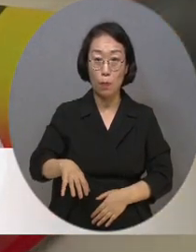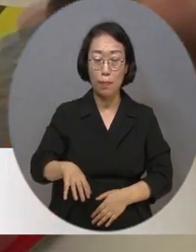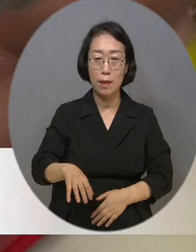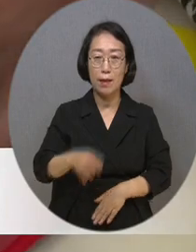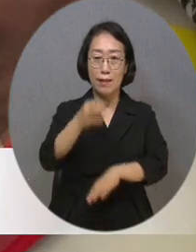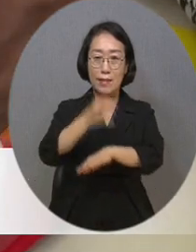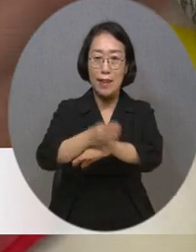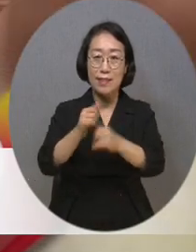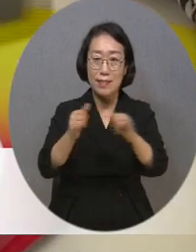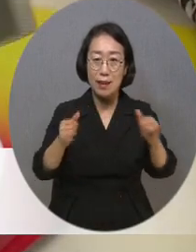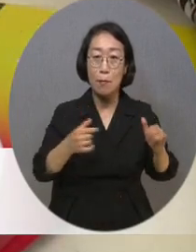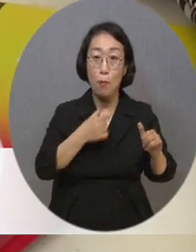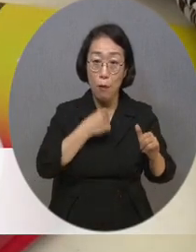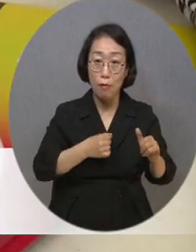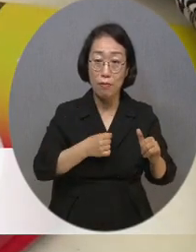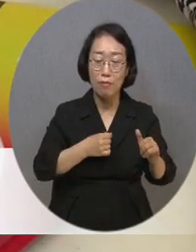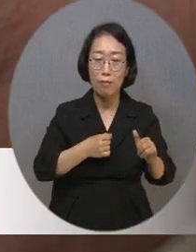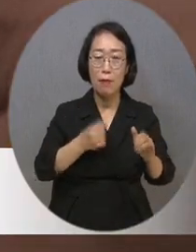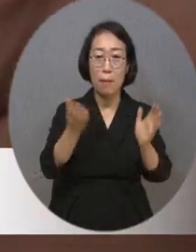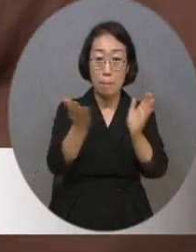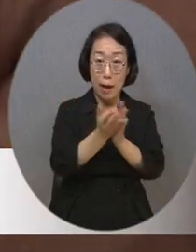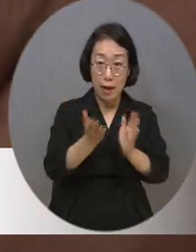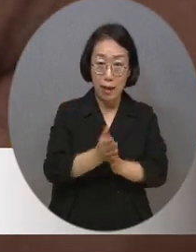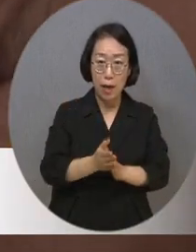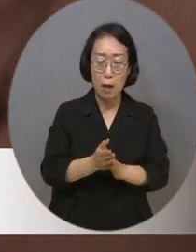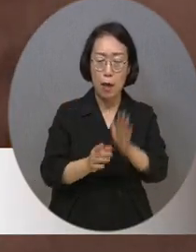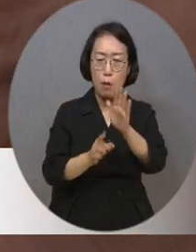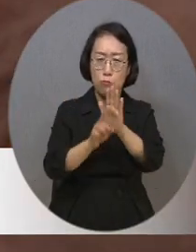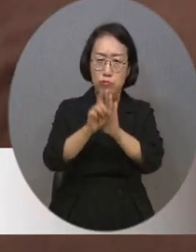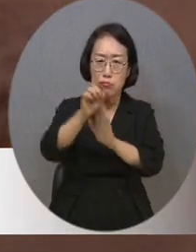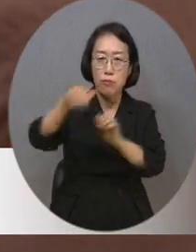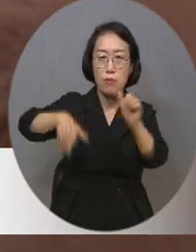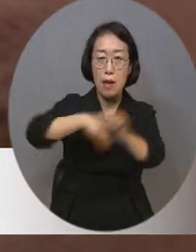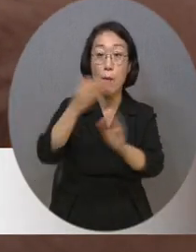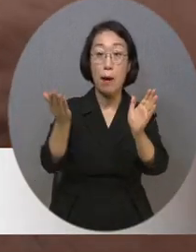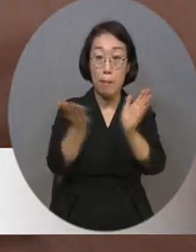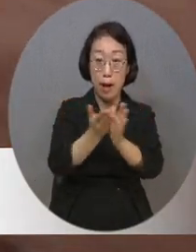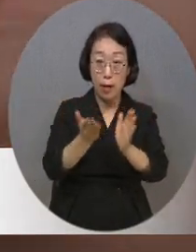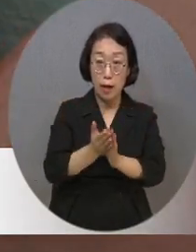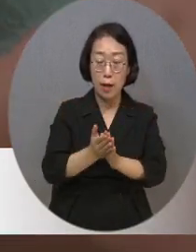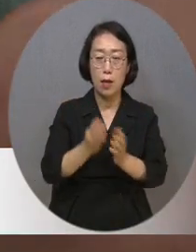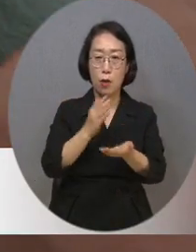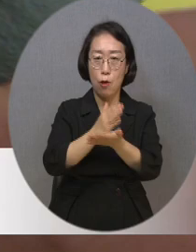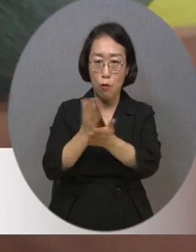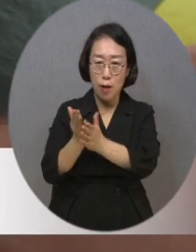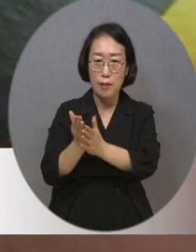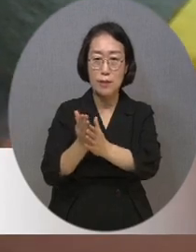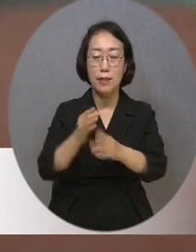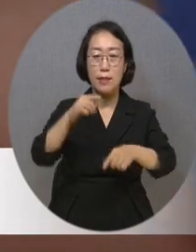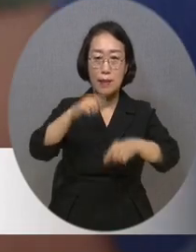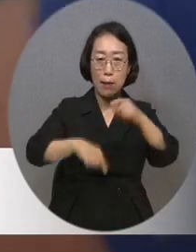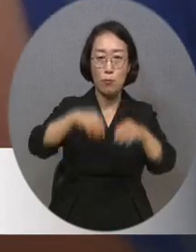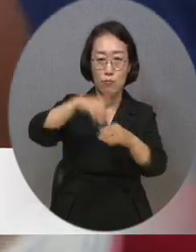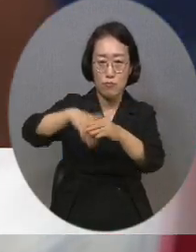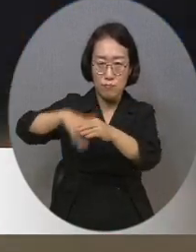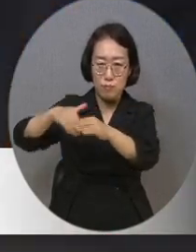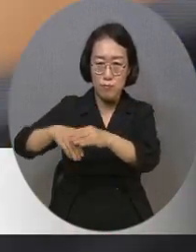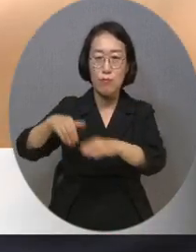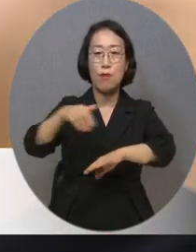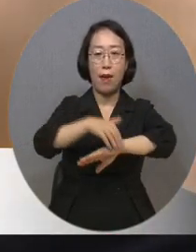기호를 만족시키고 아열대 기후로 변화되는 환경에 적응하고자 다양한 작목을 육성해 나갈